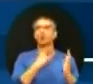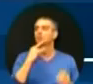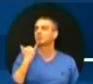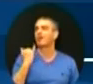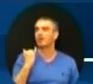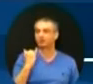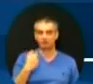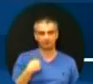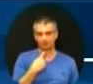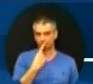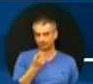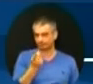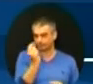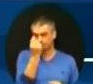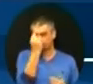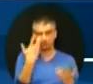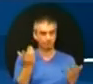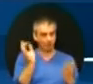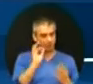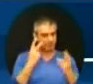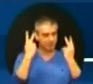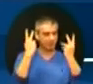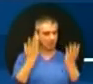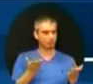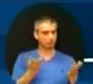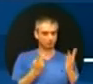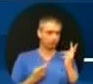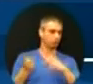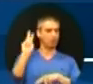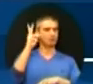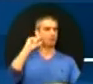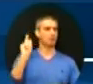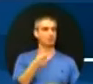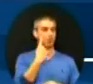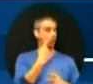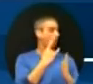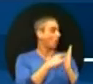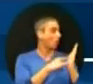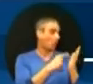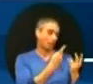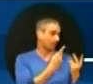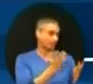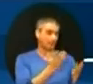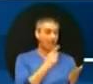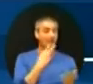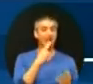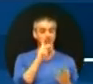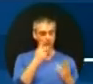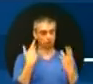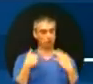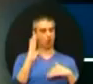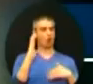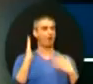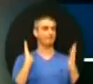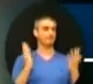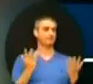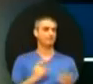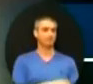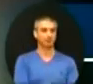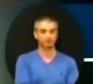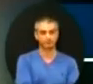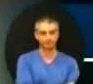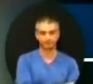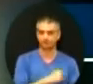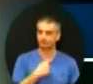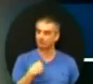נכון, אבל אני אומר לך, זה בטל ב-60. עדיין העיקרון הזה הוא גובר על הכל. החוקים בטלים ב-60, ההצהרות זה הרוב המכריע.